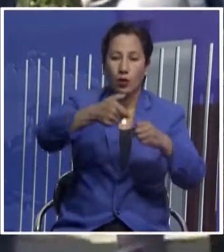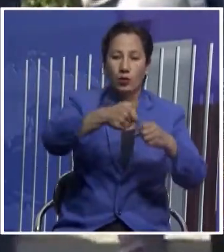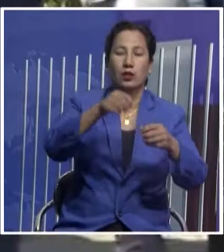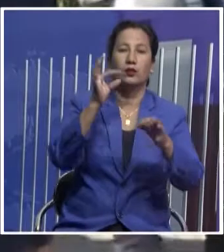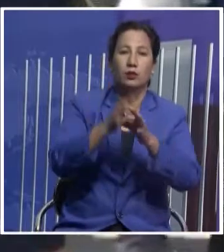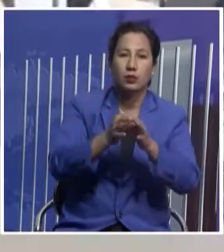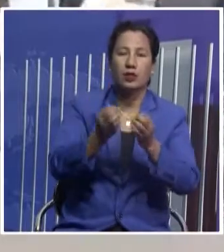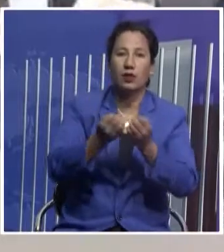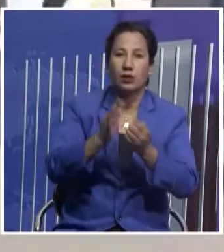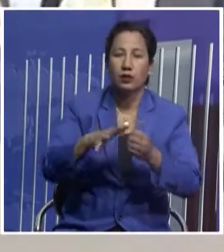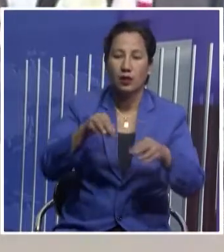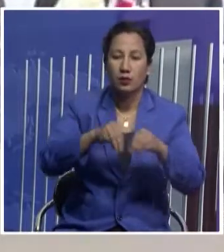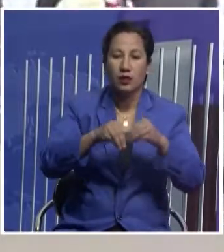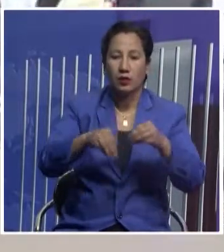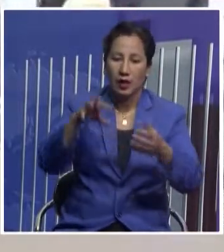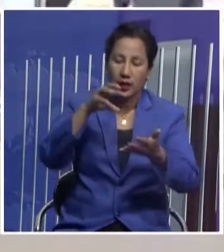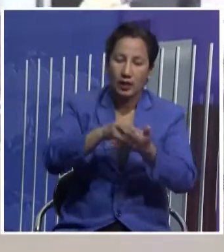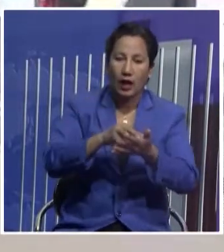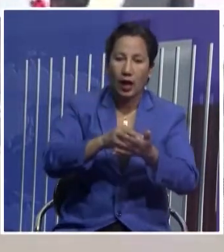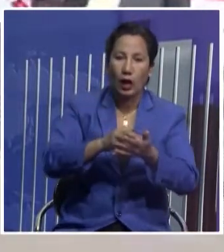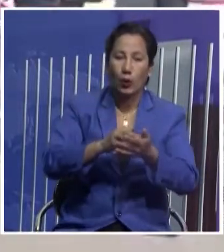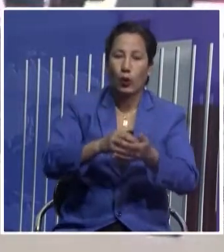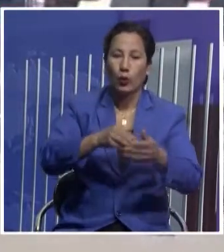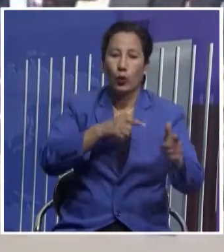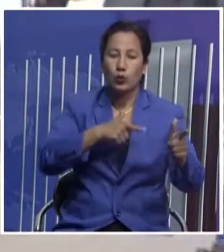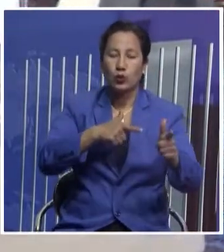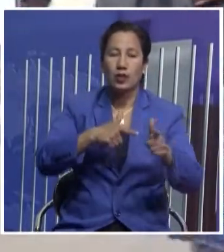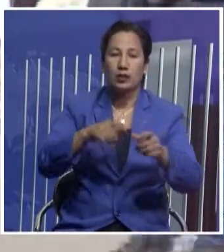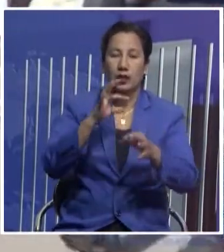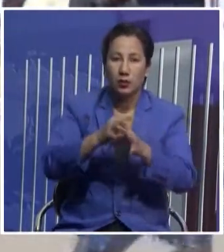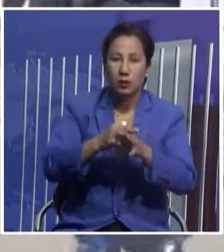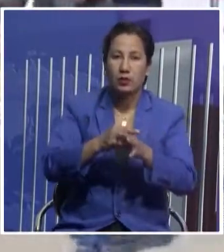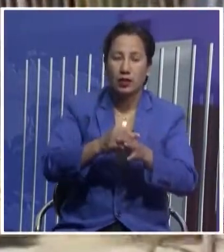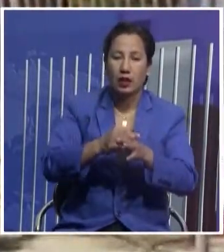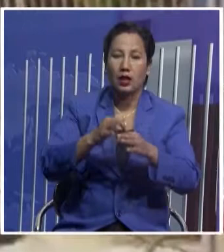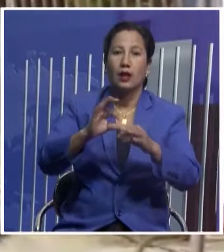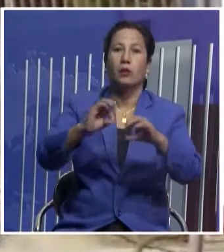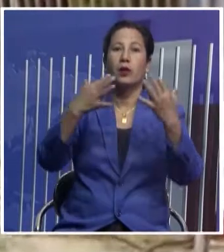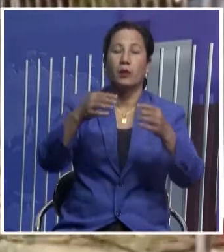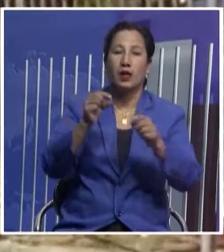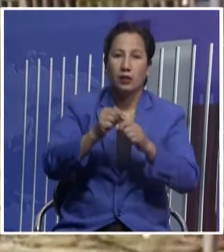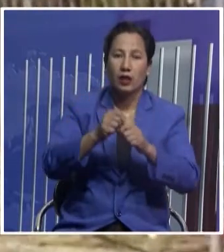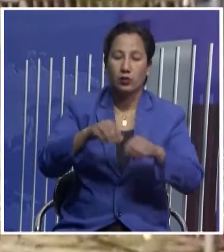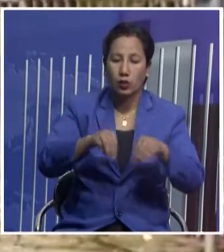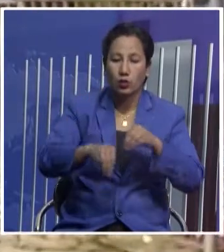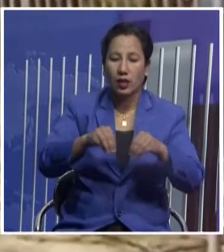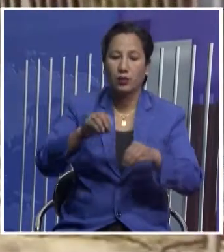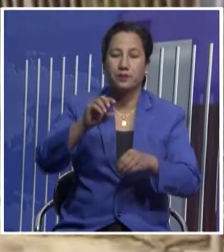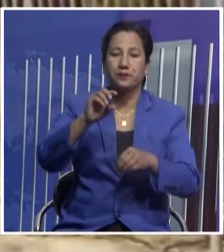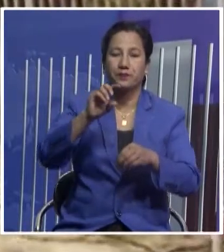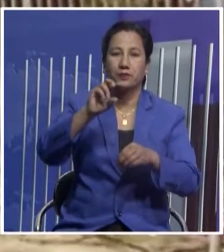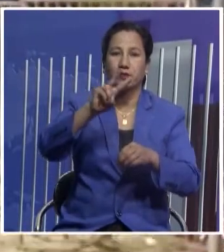व्यवस्था गरिएको छ मतदान स्थल परिसरमा सुरक्षा व्यवस्था चुस्त र प्रभावकारी बनाइएको छ चुनावमा 29